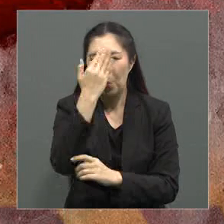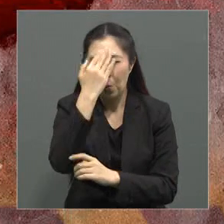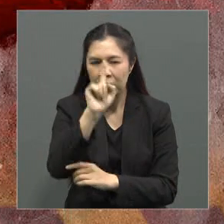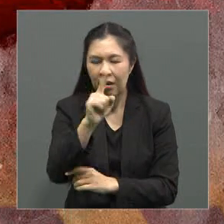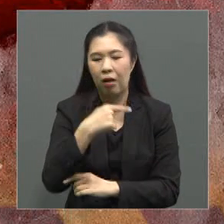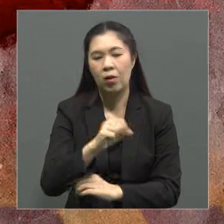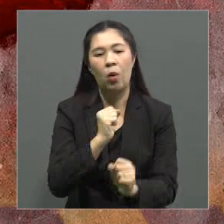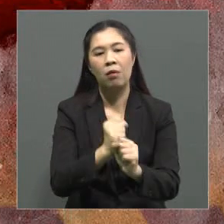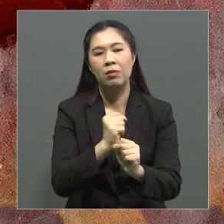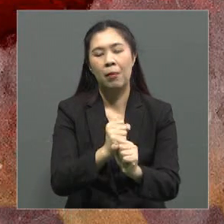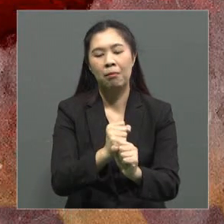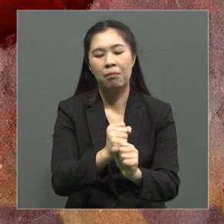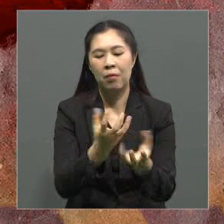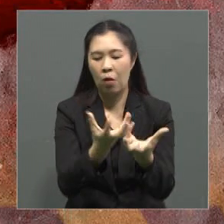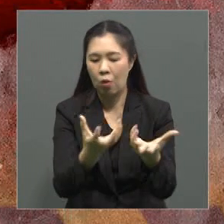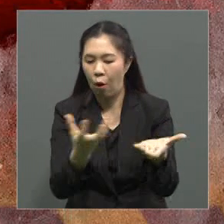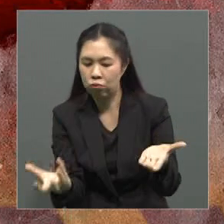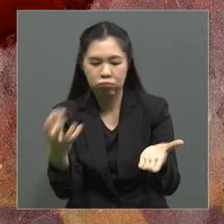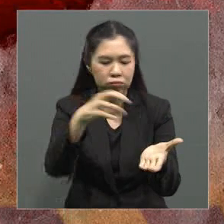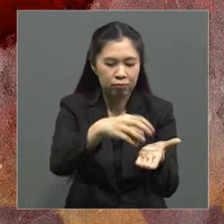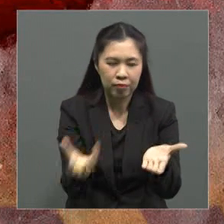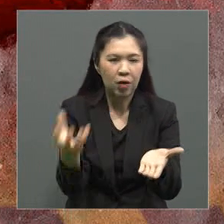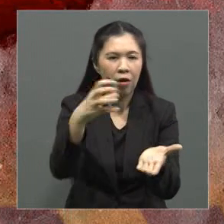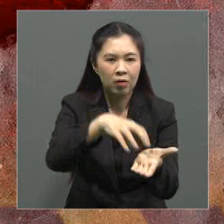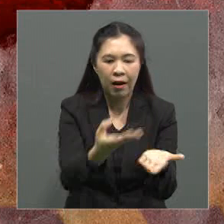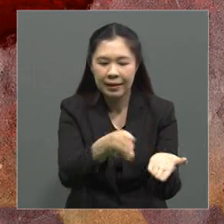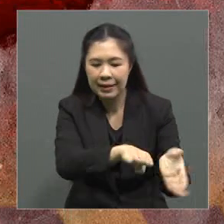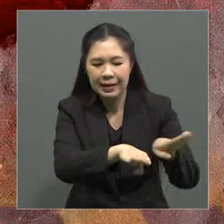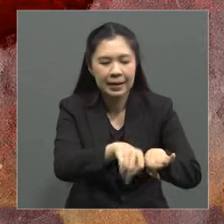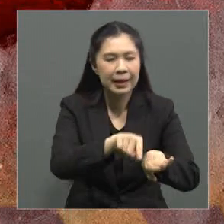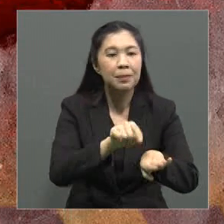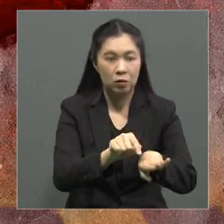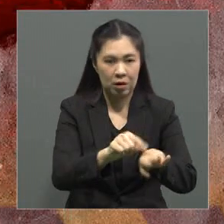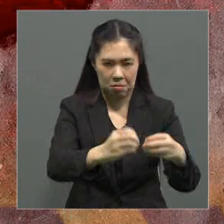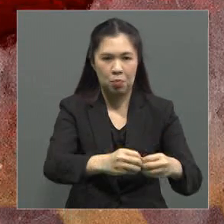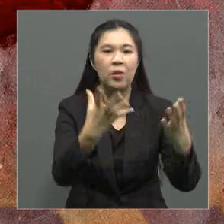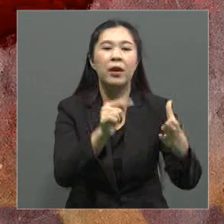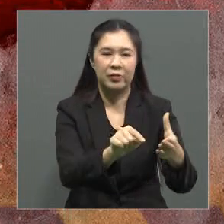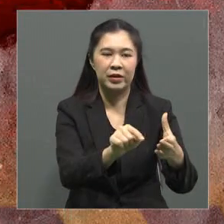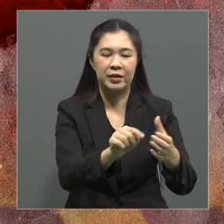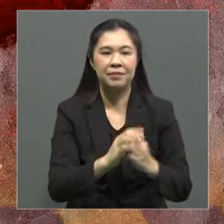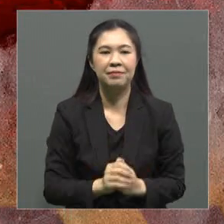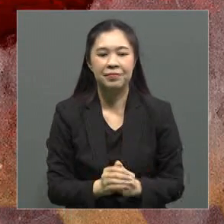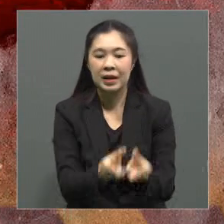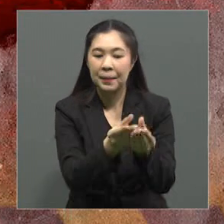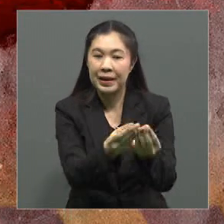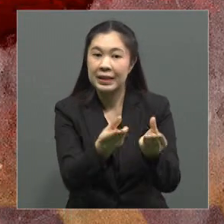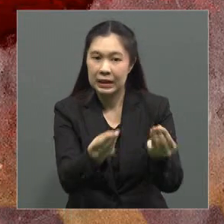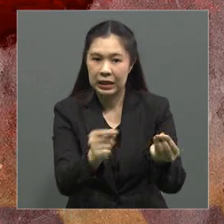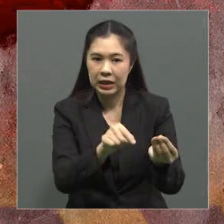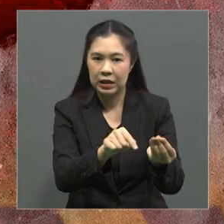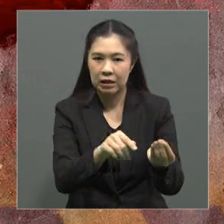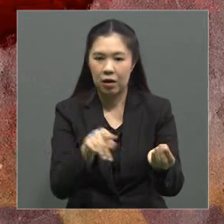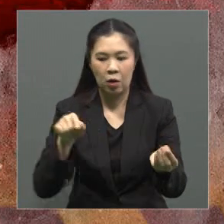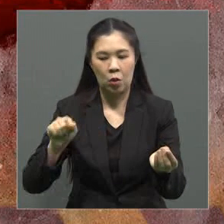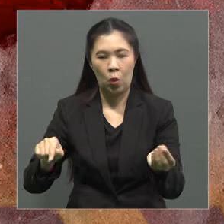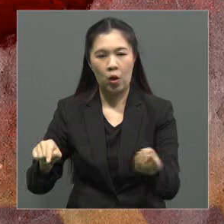ขั้นตอนของการบรรจุก่อนที่จะลาไปยังจุดที่บรรจุดินระเบิดนั่นเองจุดที่บรรจุดินระเบิดก็คือโซน B